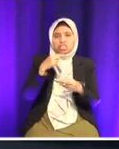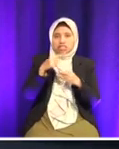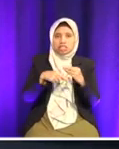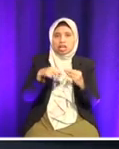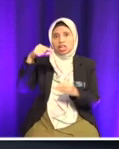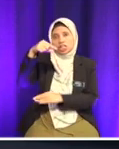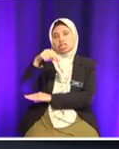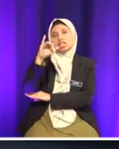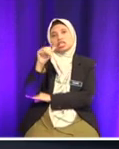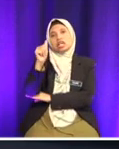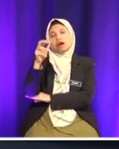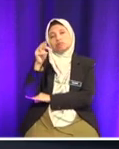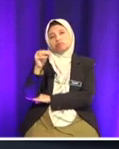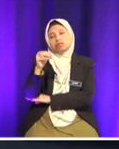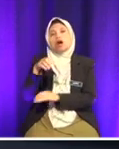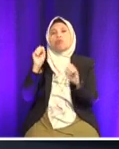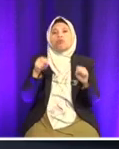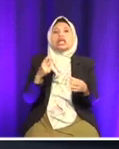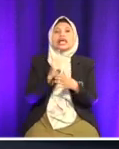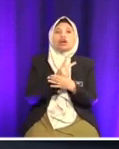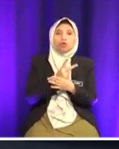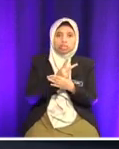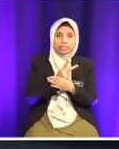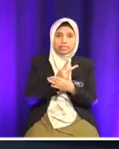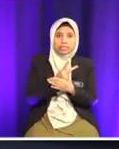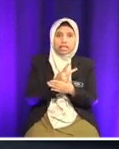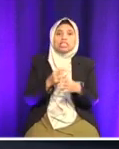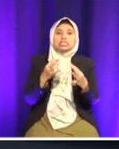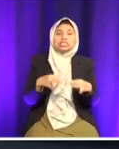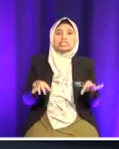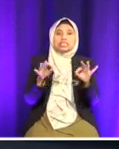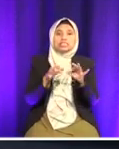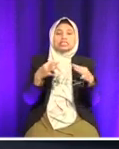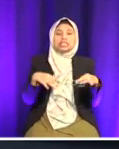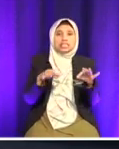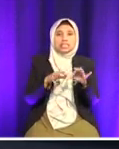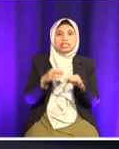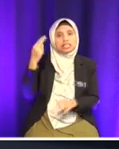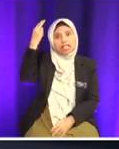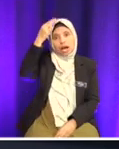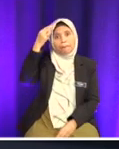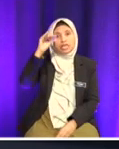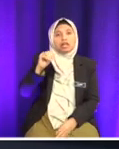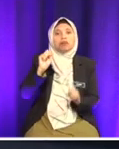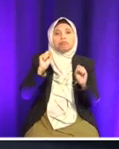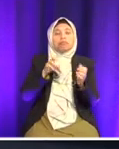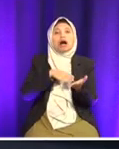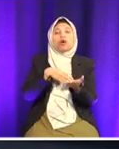mungkin Ustaz boleh dikondisikan kepada kami ini ee kisah-kisah sahabat ataupun rasulullah yang